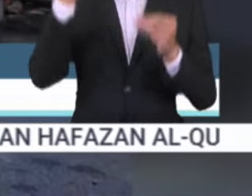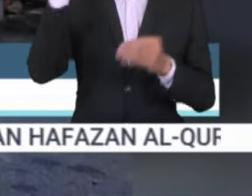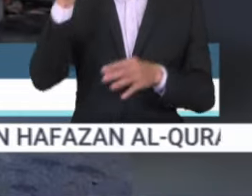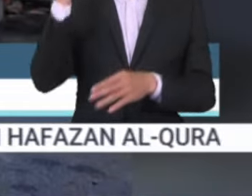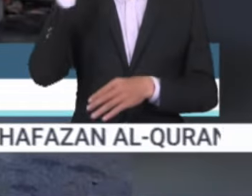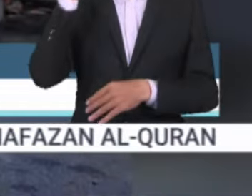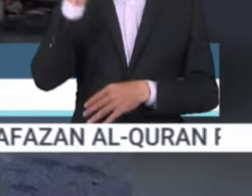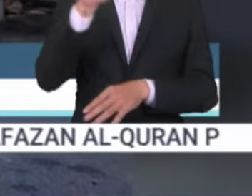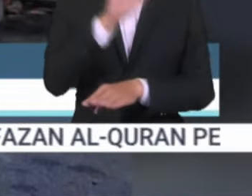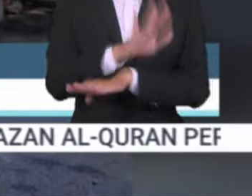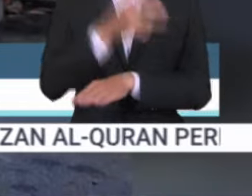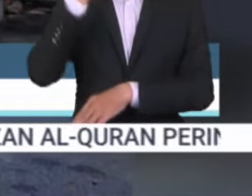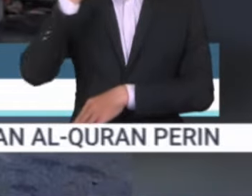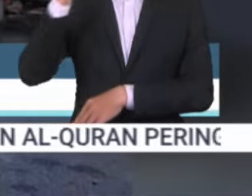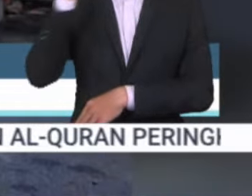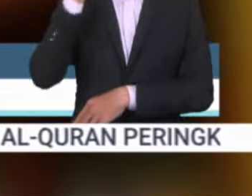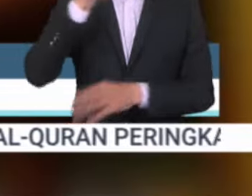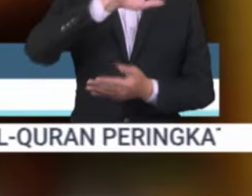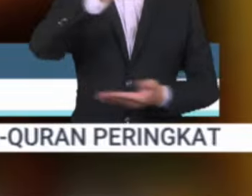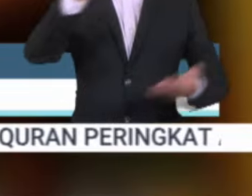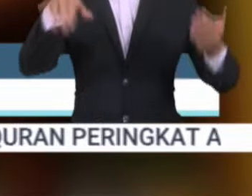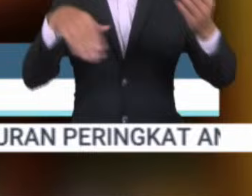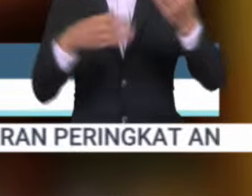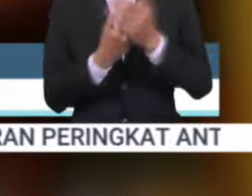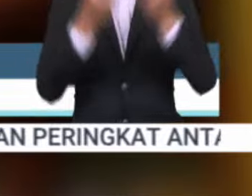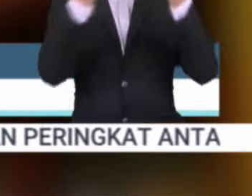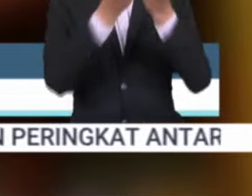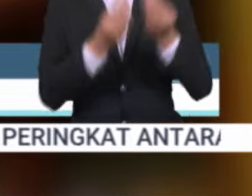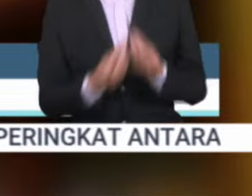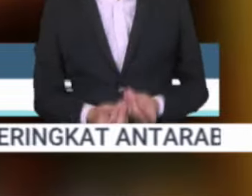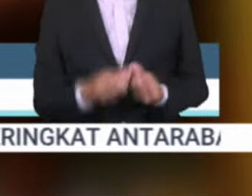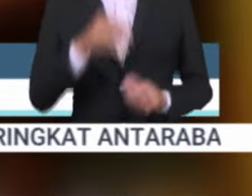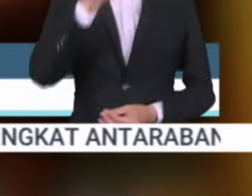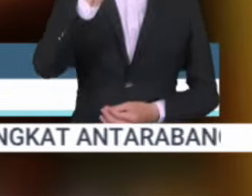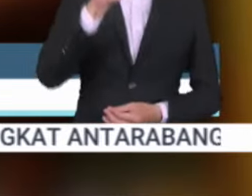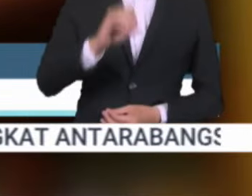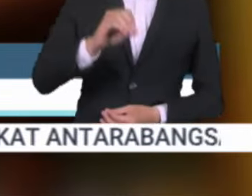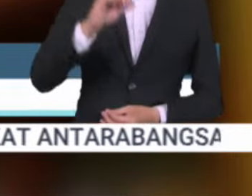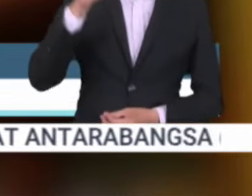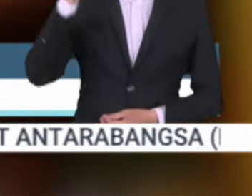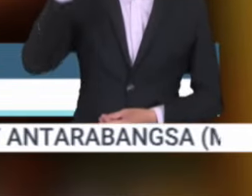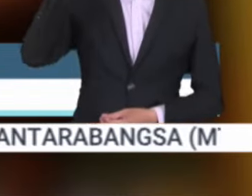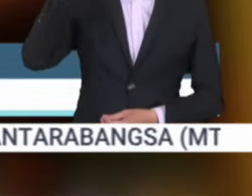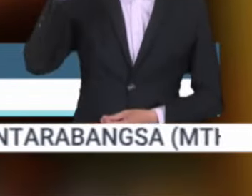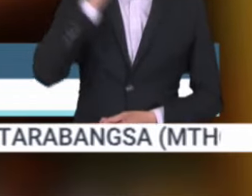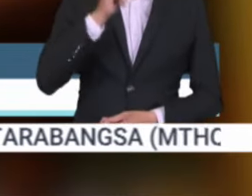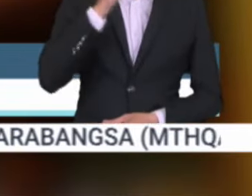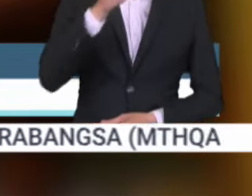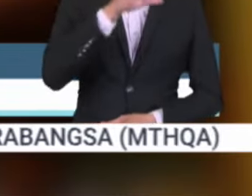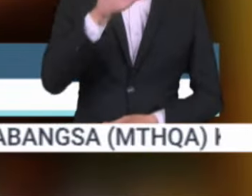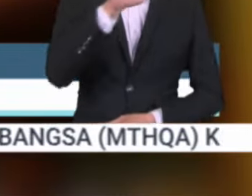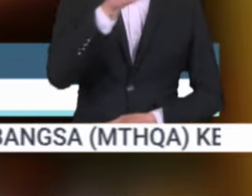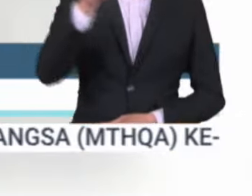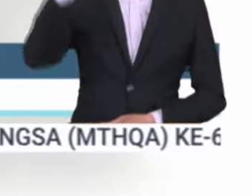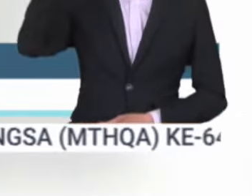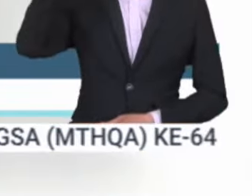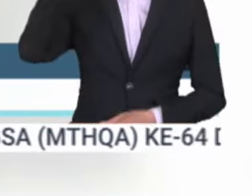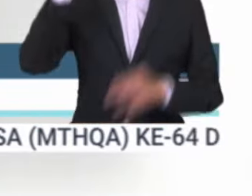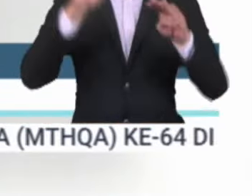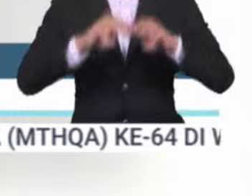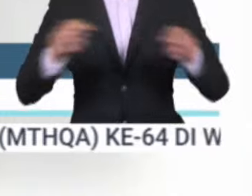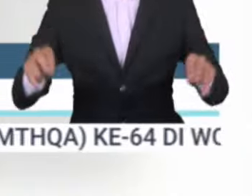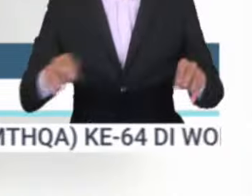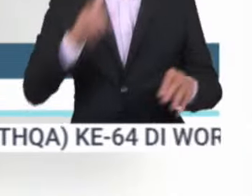pasti menjelang pukul 5 petang semalam. Secara keseluruhan, kes membabitkan 50 murid perempuan dan 51 murid